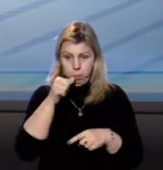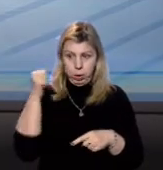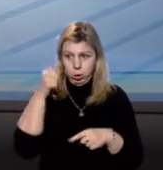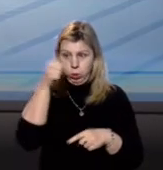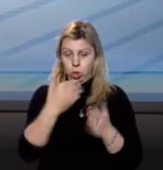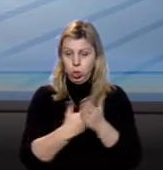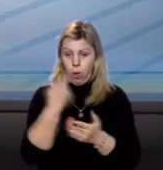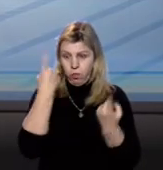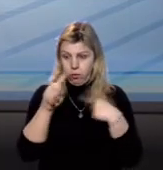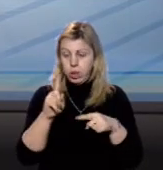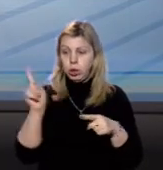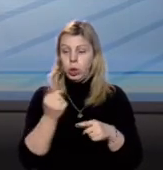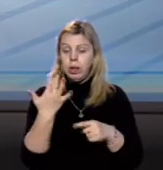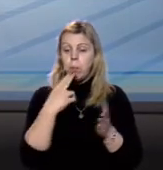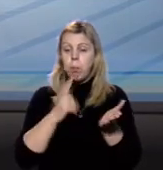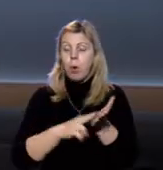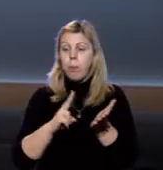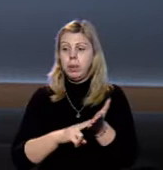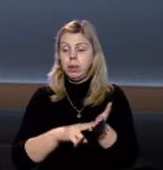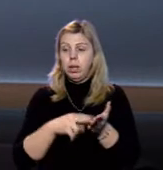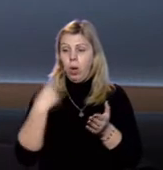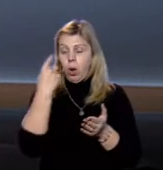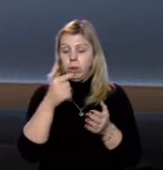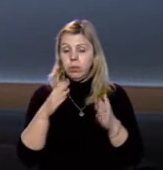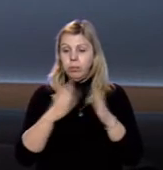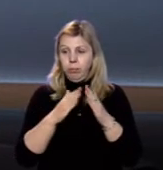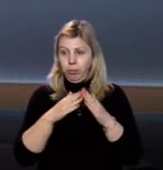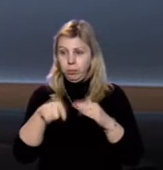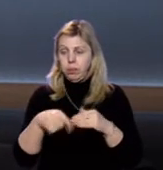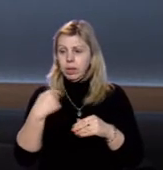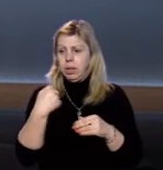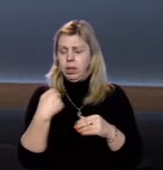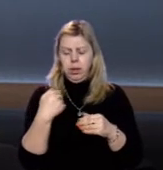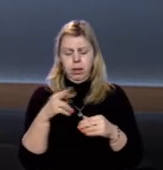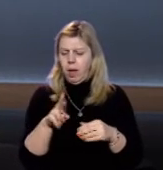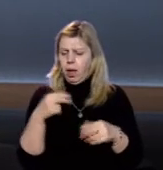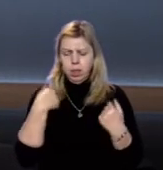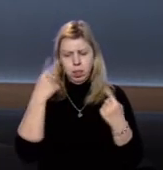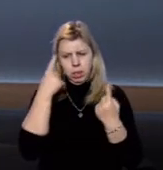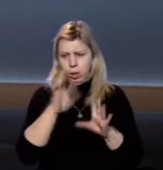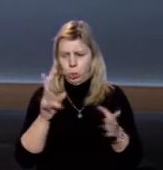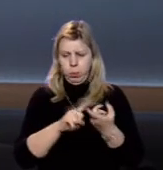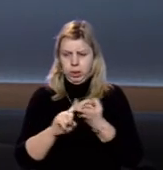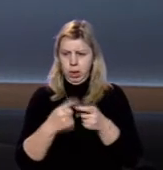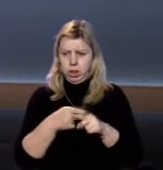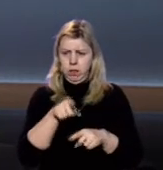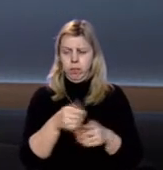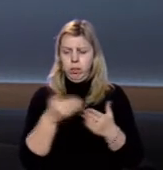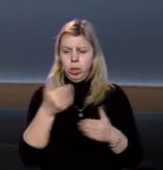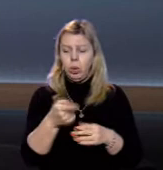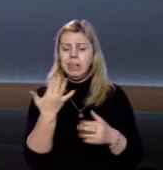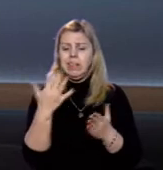минулорічними нововведенням щодо кількості прописаних осіб у помешканні? Я не думаю, що воно залежить від того, що